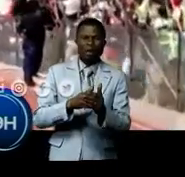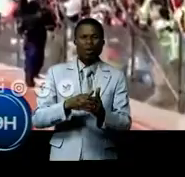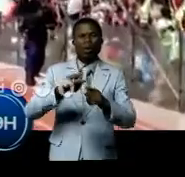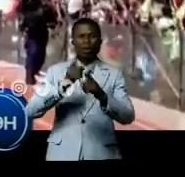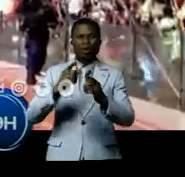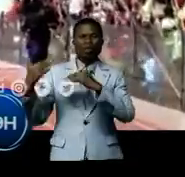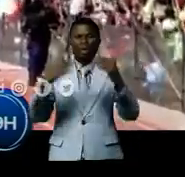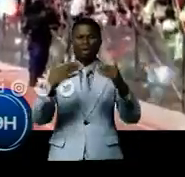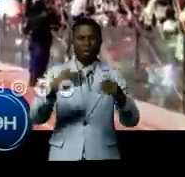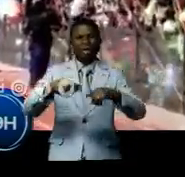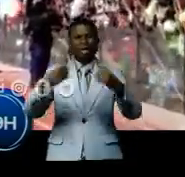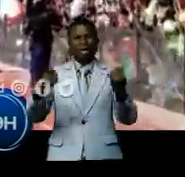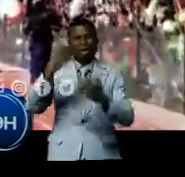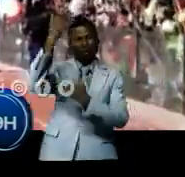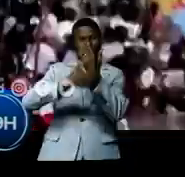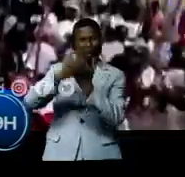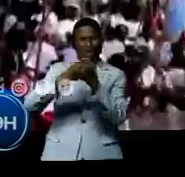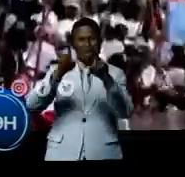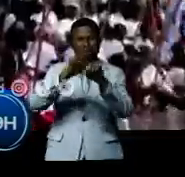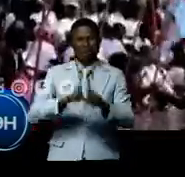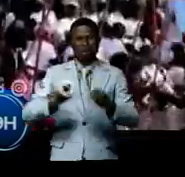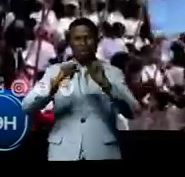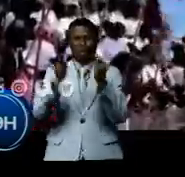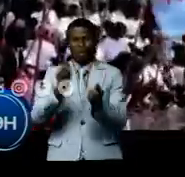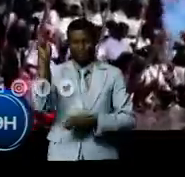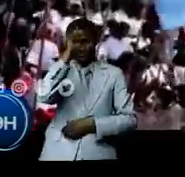cette guerre d'agression du Rwanda via les forces